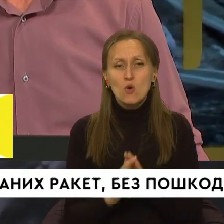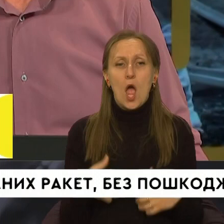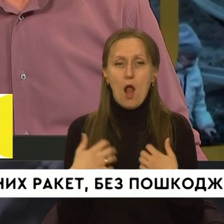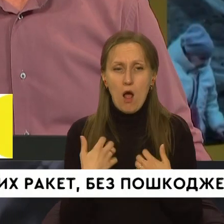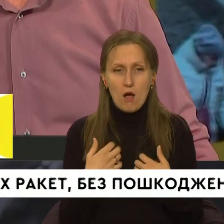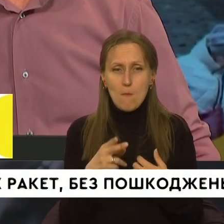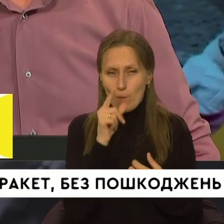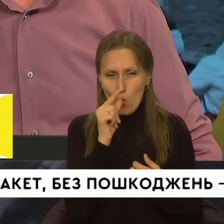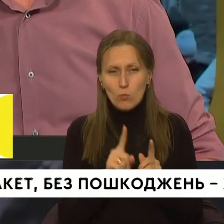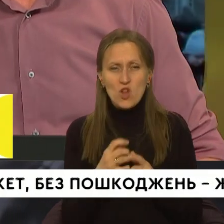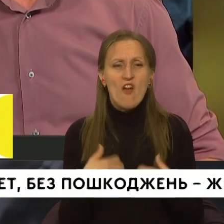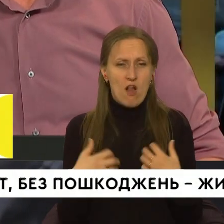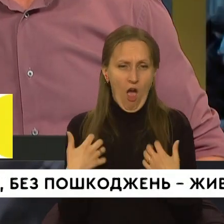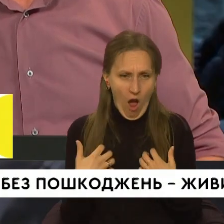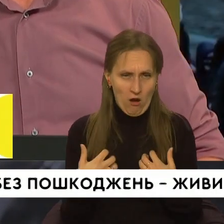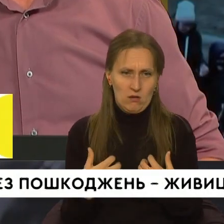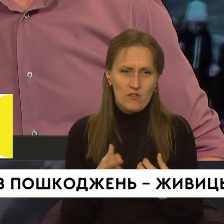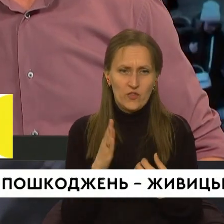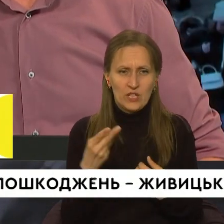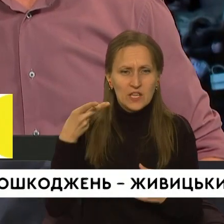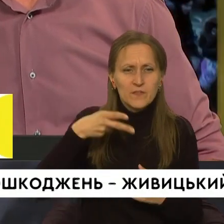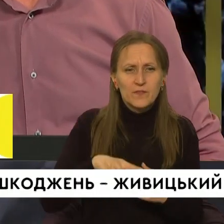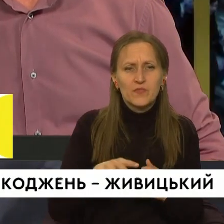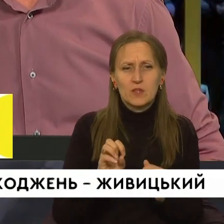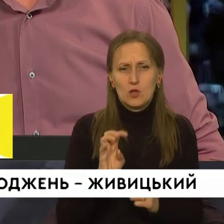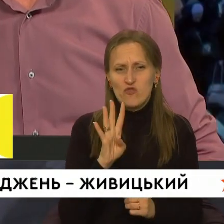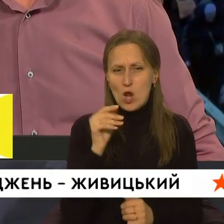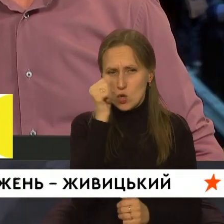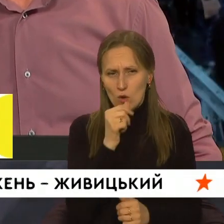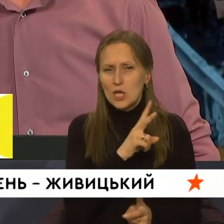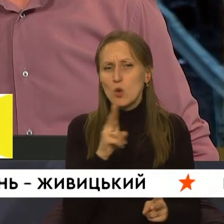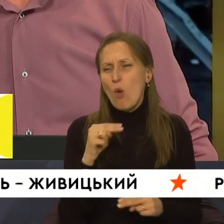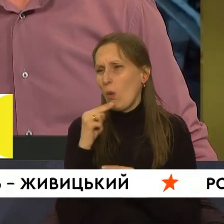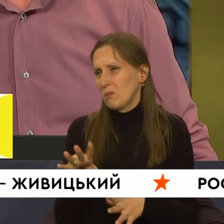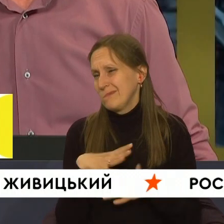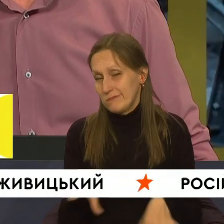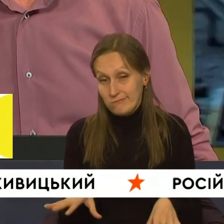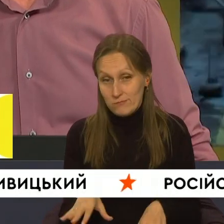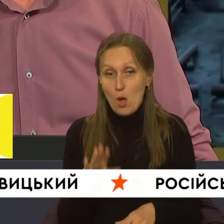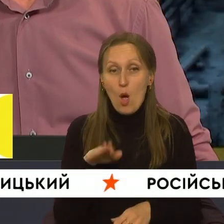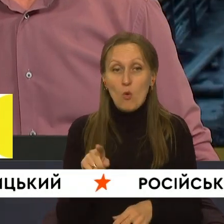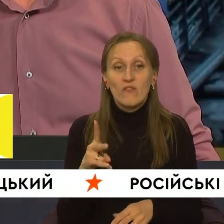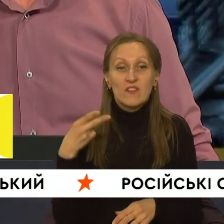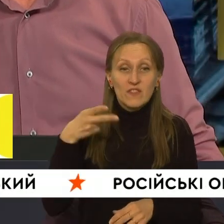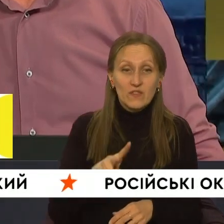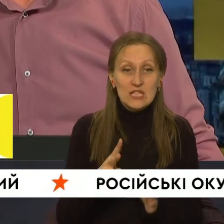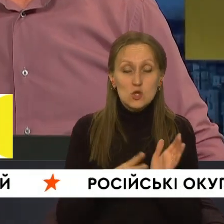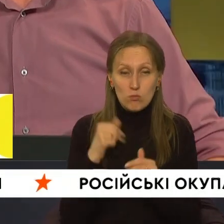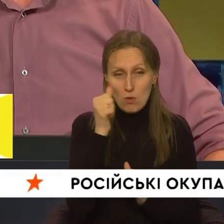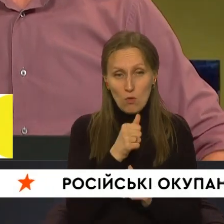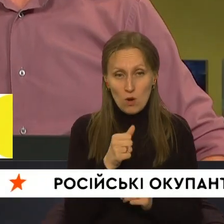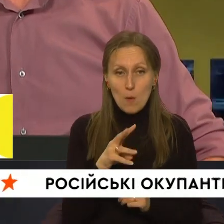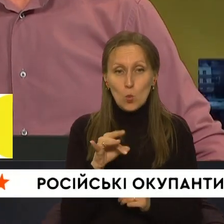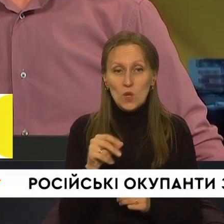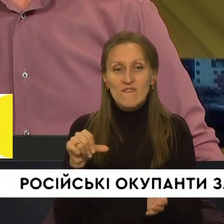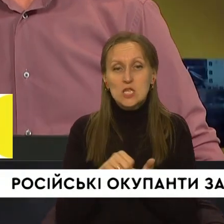лякати, Путін почав лякати в 2004 році, ніхто не звернув увагу. Потім, коли він в 2007 році в